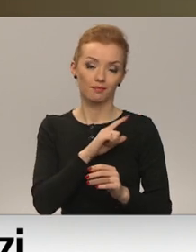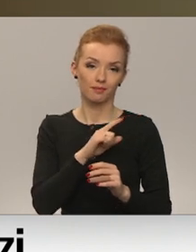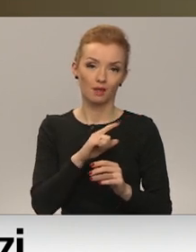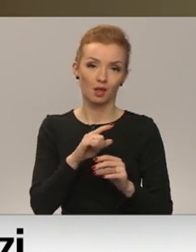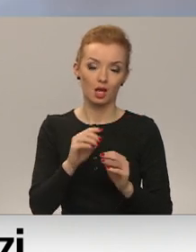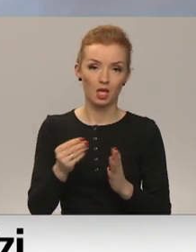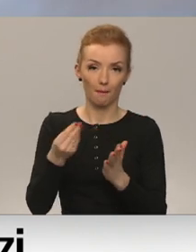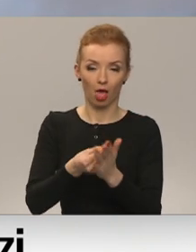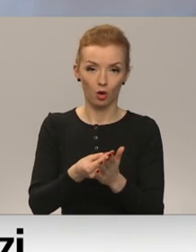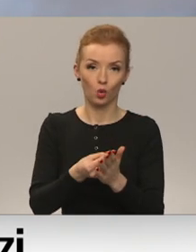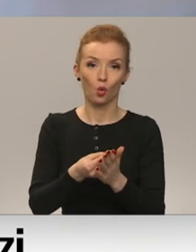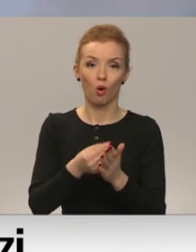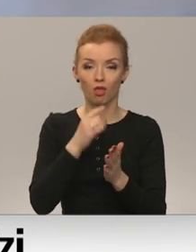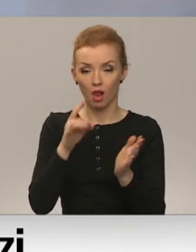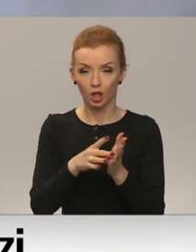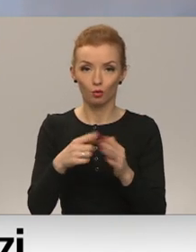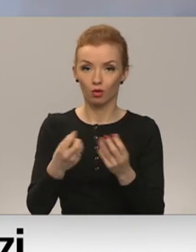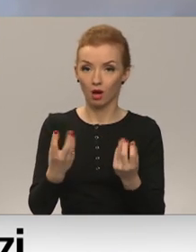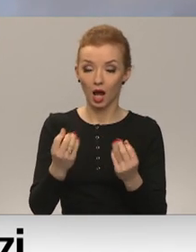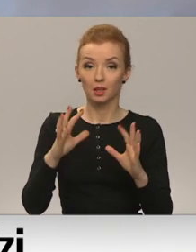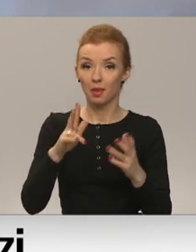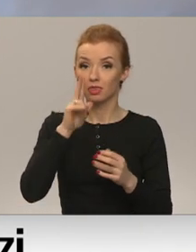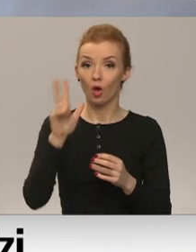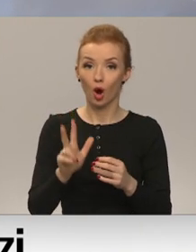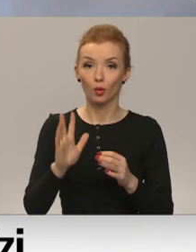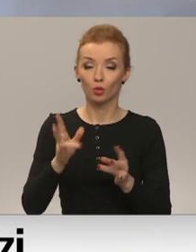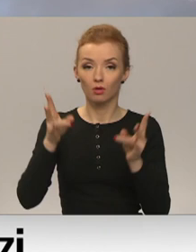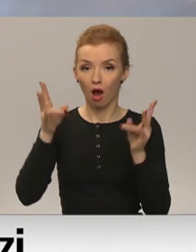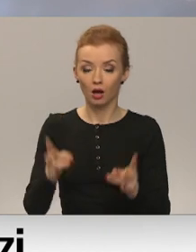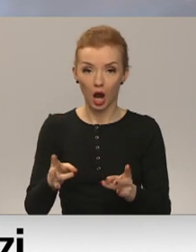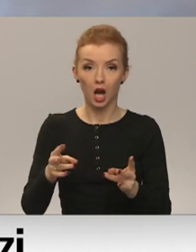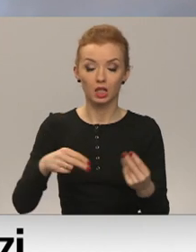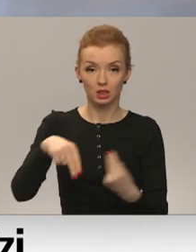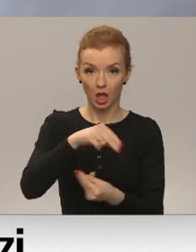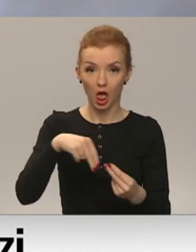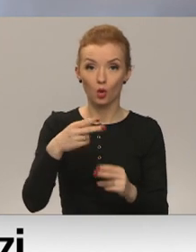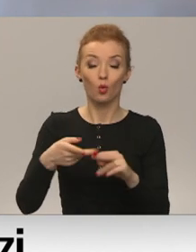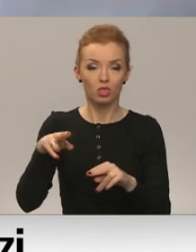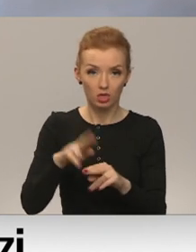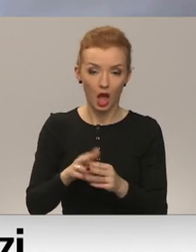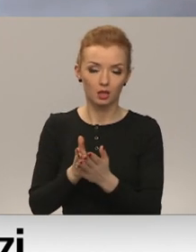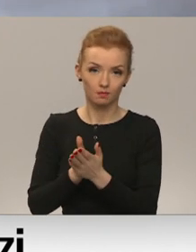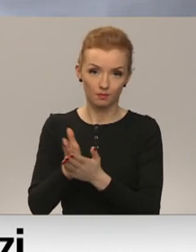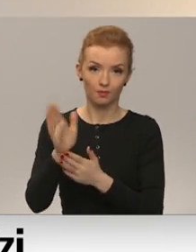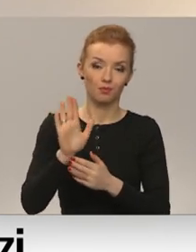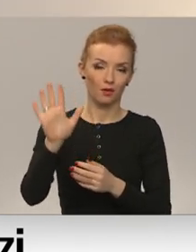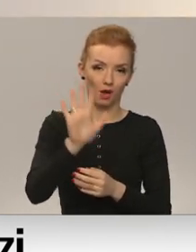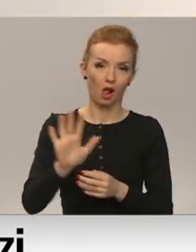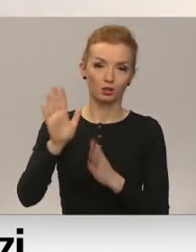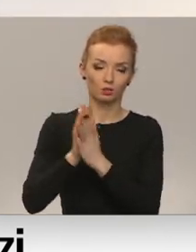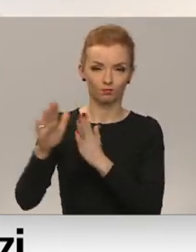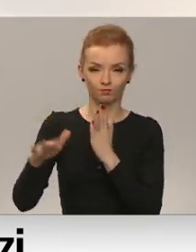energoresursu iepirkšanā. Tikmēr Daugavpilī pirmdien paredzēts sasaukt ārkārtas sēdi, pēc kuras plānots vērsties pēc lūguma pie valsts.